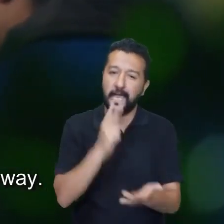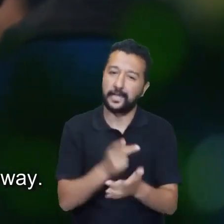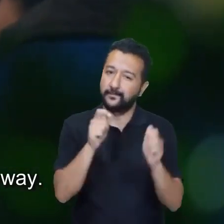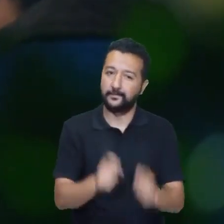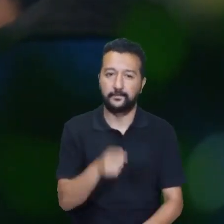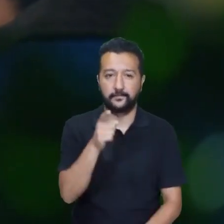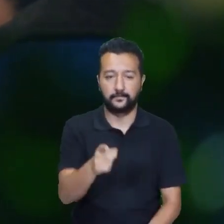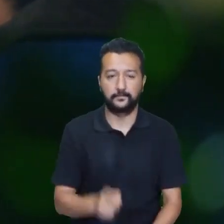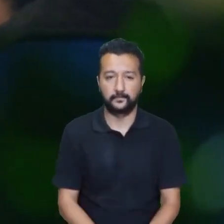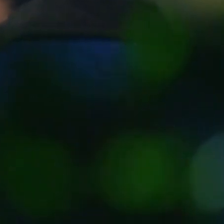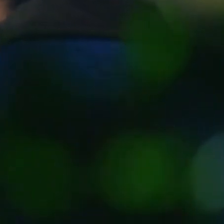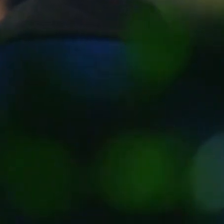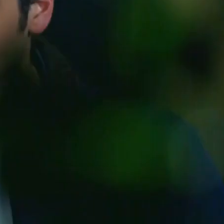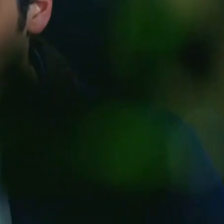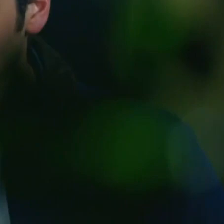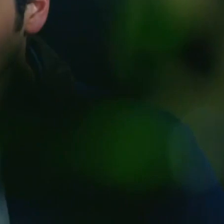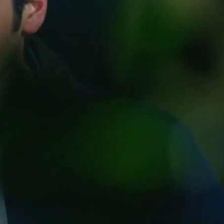ver.